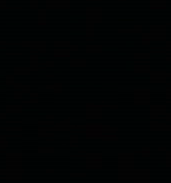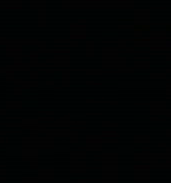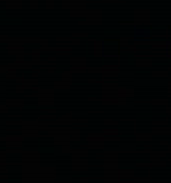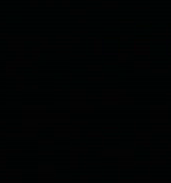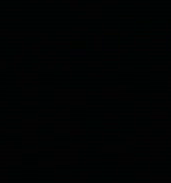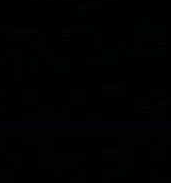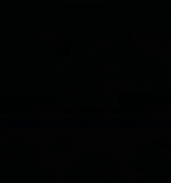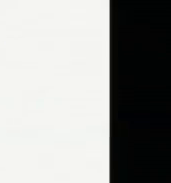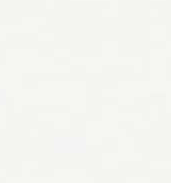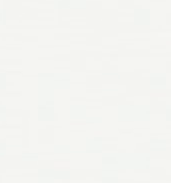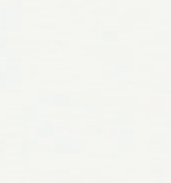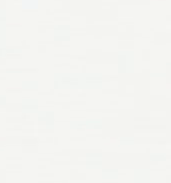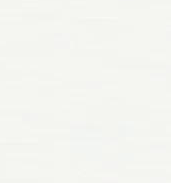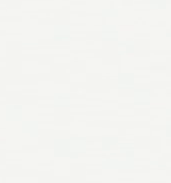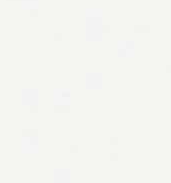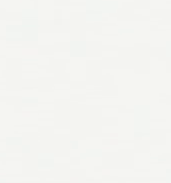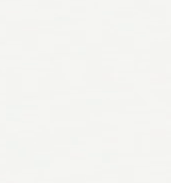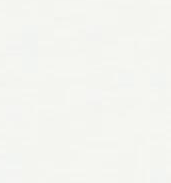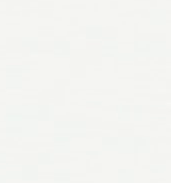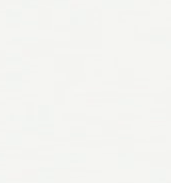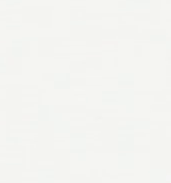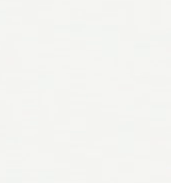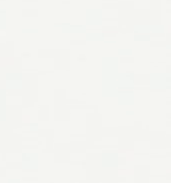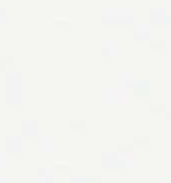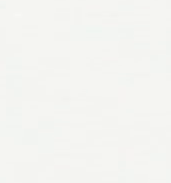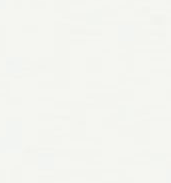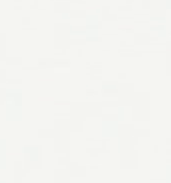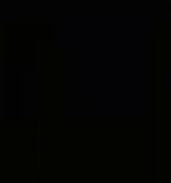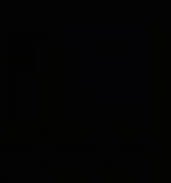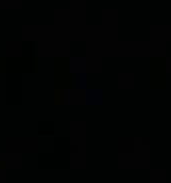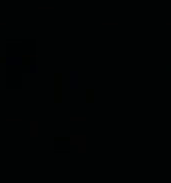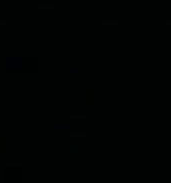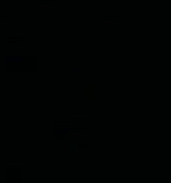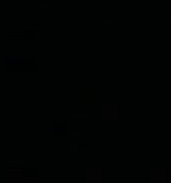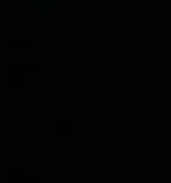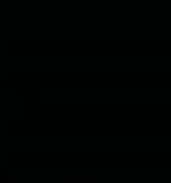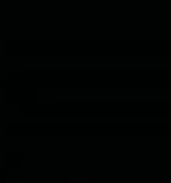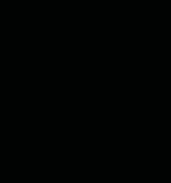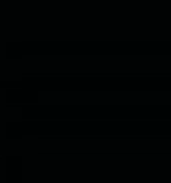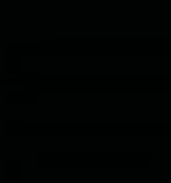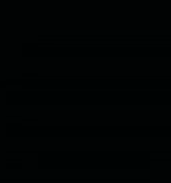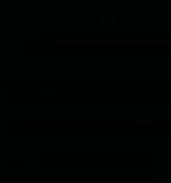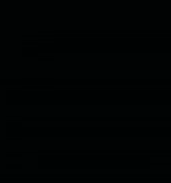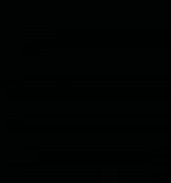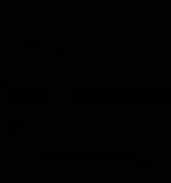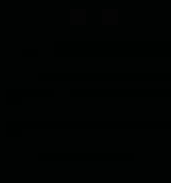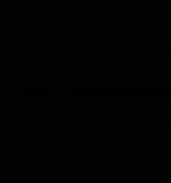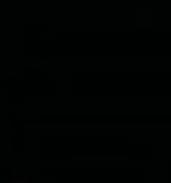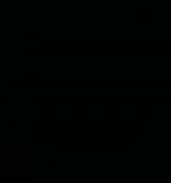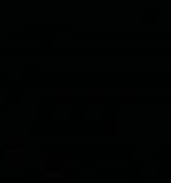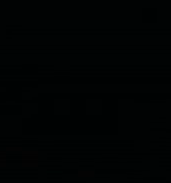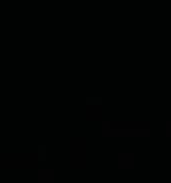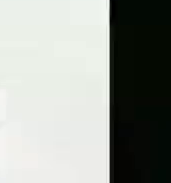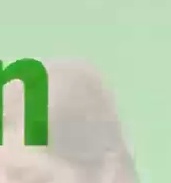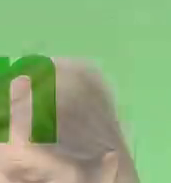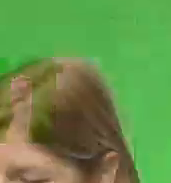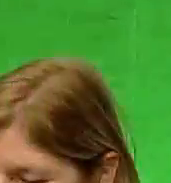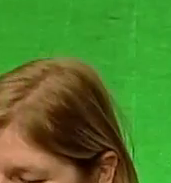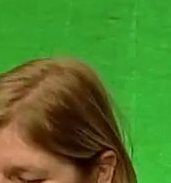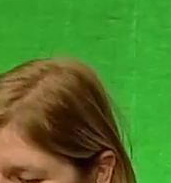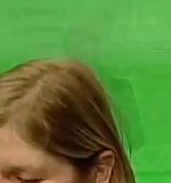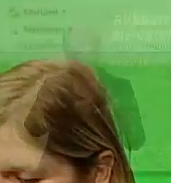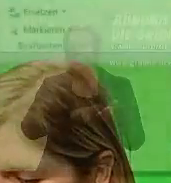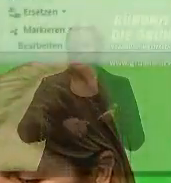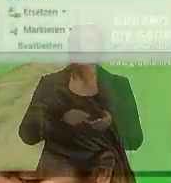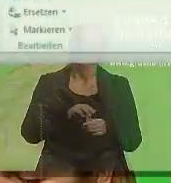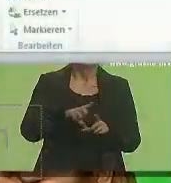und Ideenbörse im Wurzelwerk aufbauen werden, vor allem mit Fotos, ja, weil Text ist geduldig an